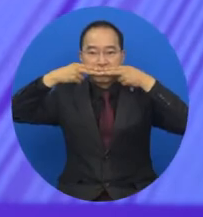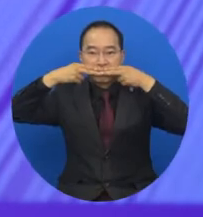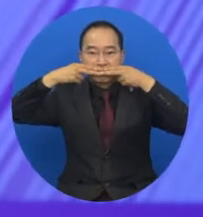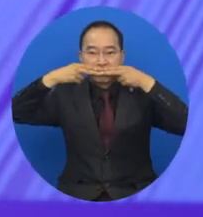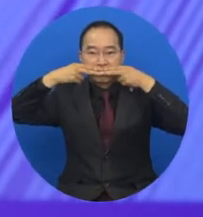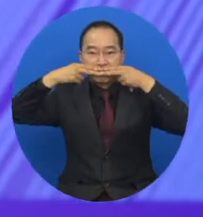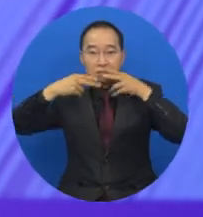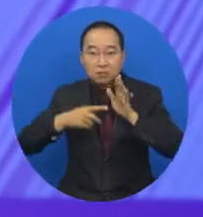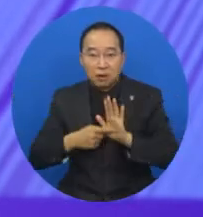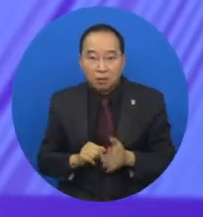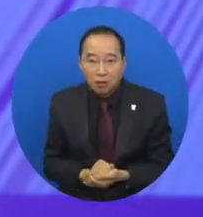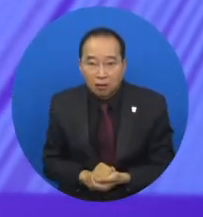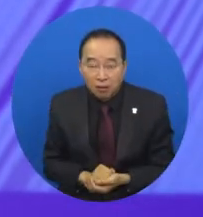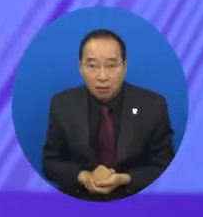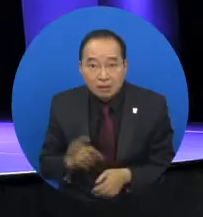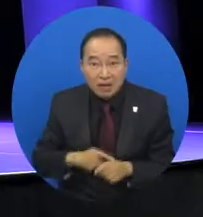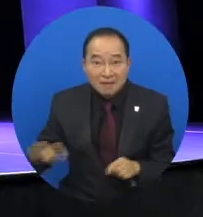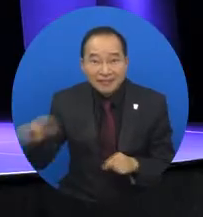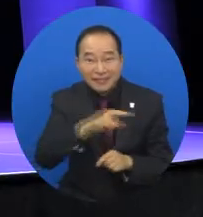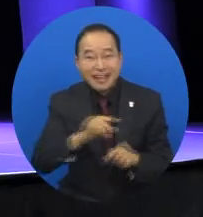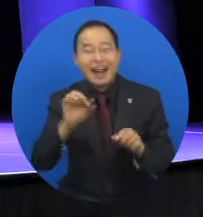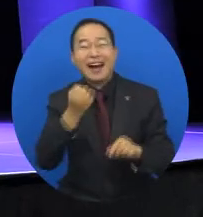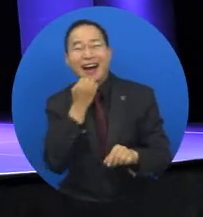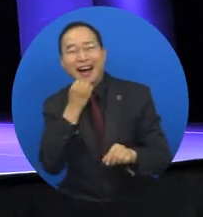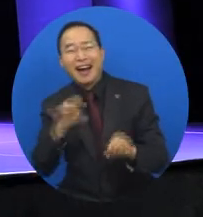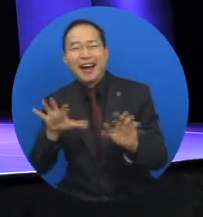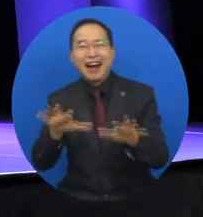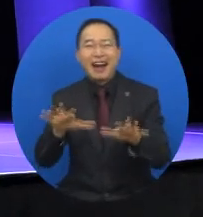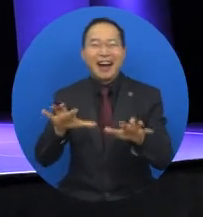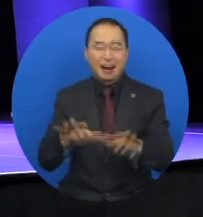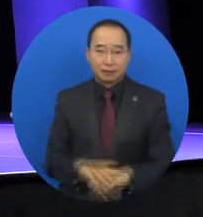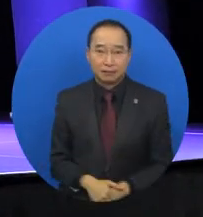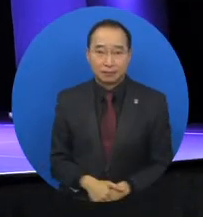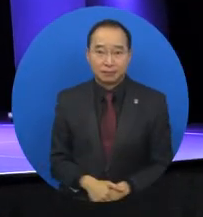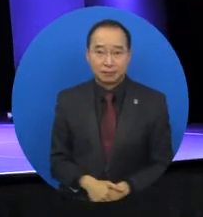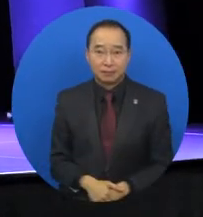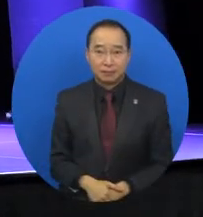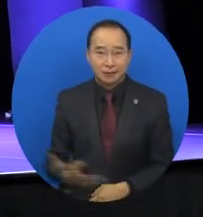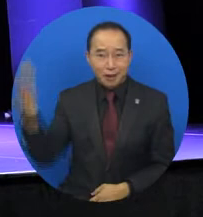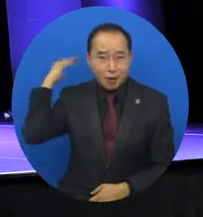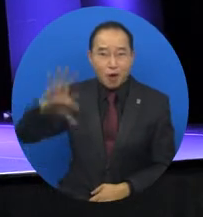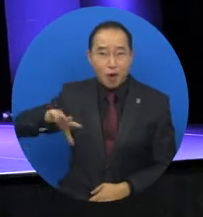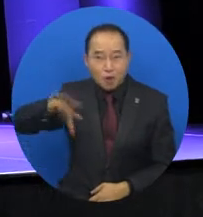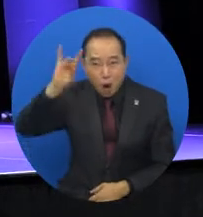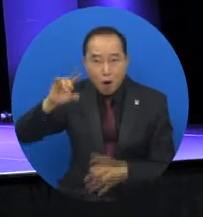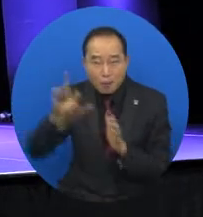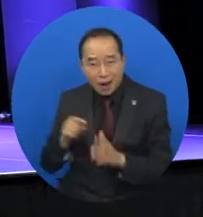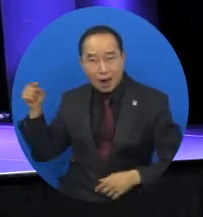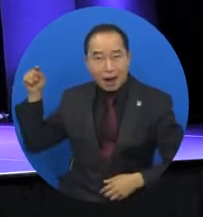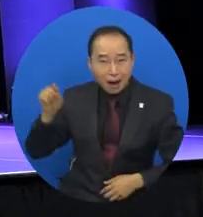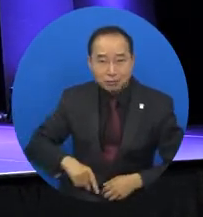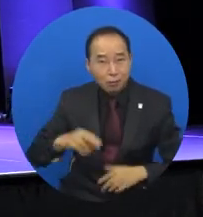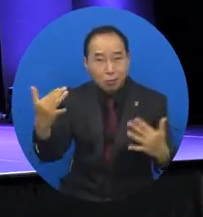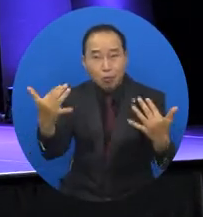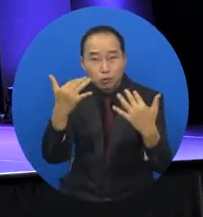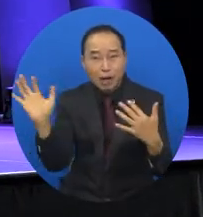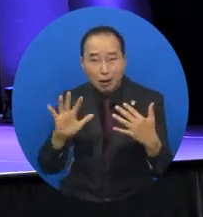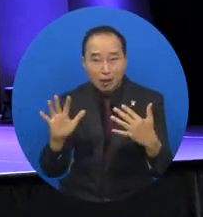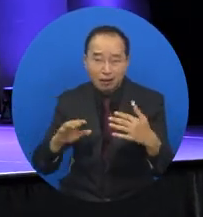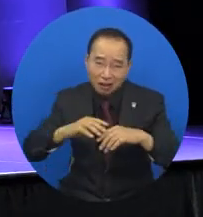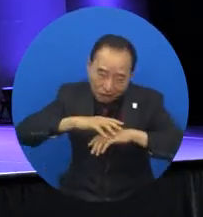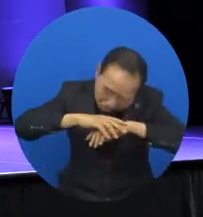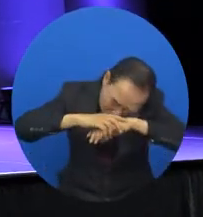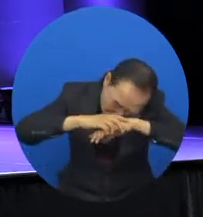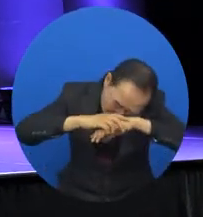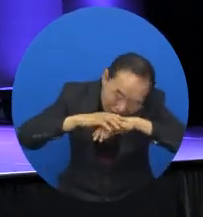이렇게 표현을 했습니다. 아우, 교실 막 떠나가게 웃더라고요. 그렇게 처음 이렇게 엎드려 있고 쳐다도 보지